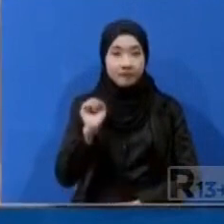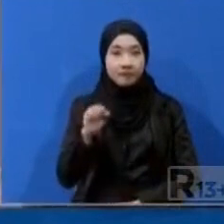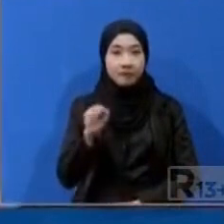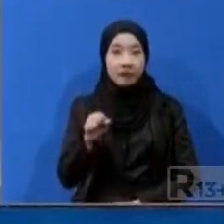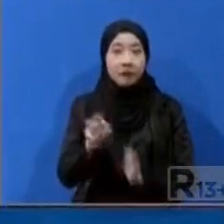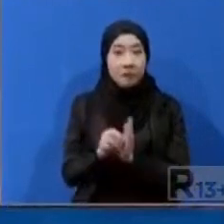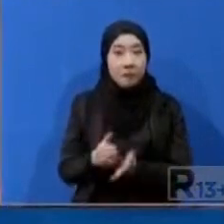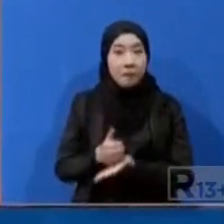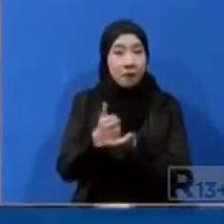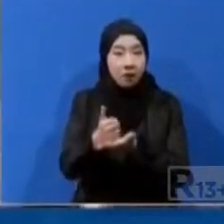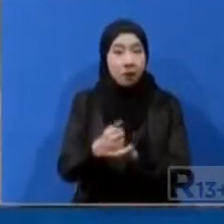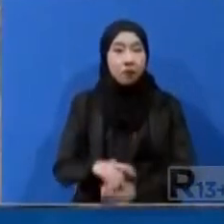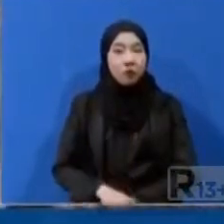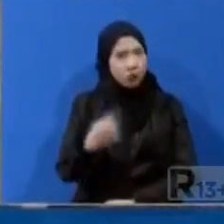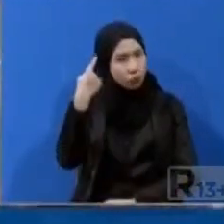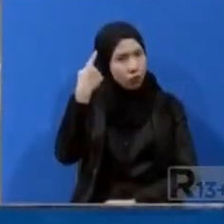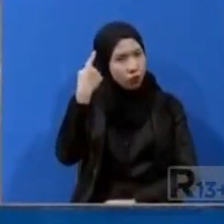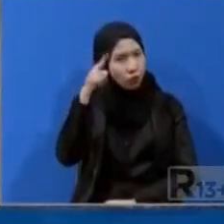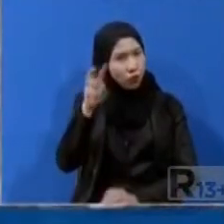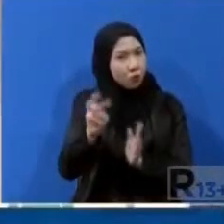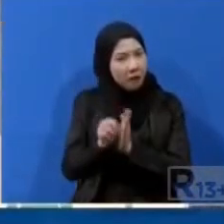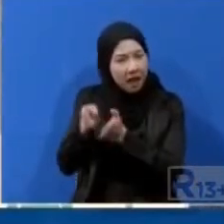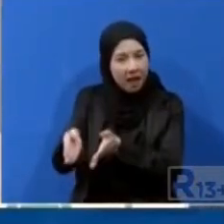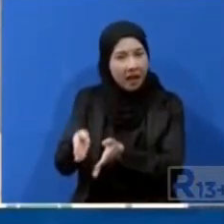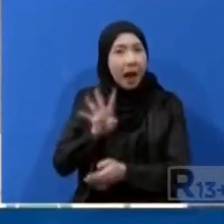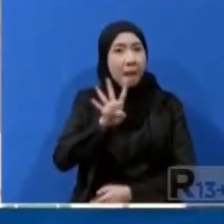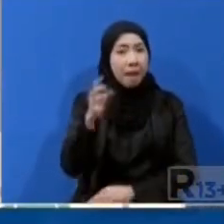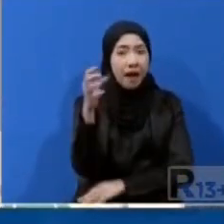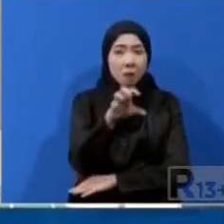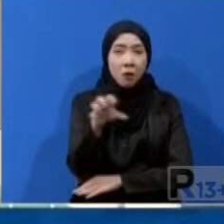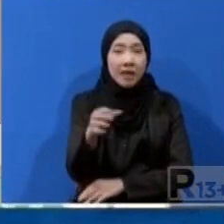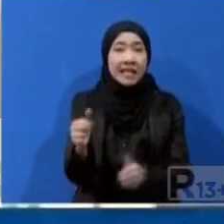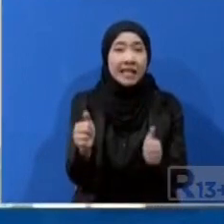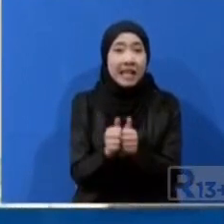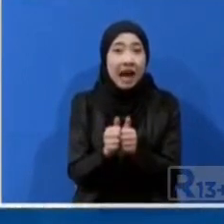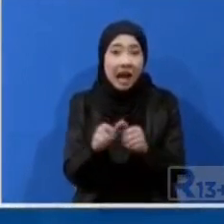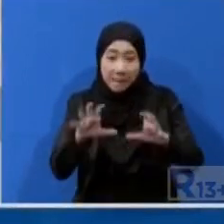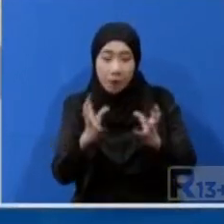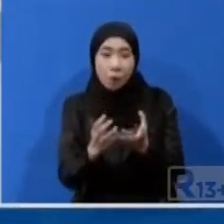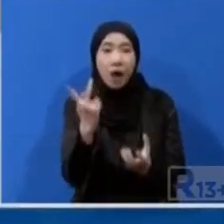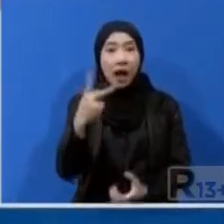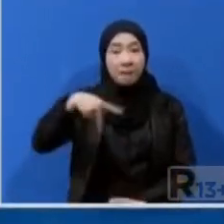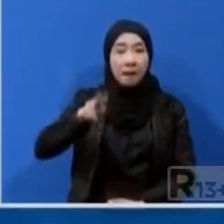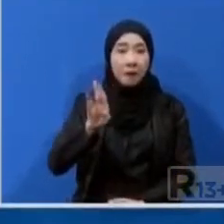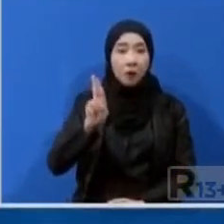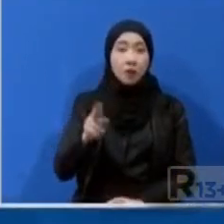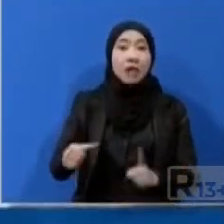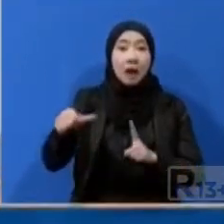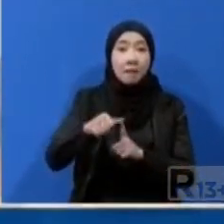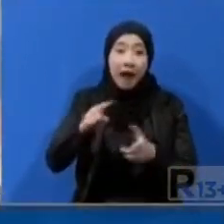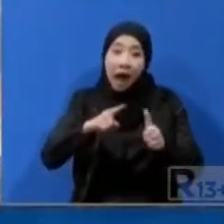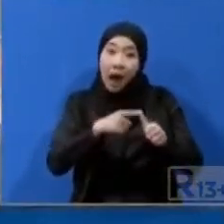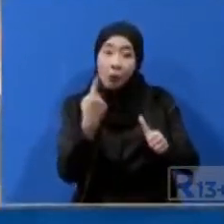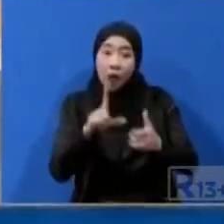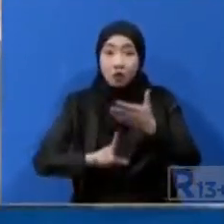kerjasama atau PJPK untuk melaksanakan 4 proyek SPAM dengan skema KPBU hingga awal Juli 2024. 4